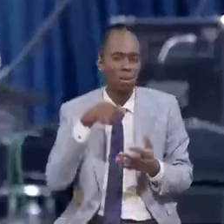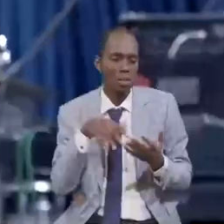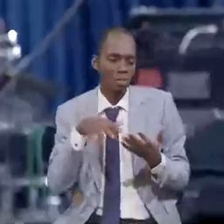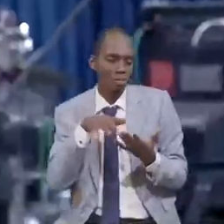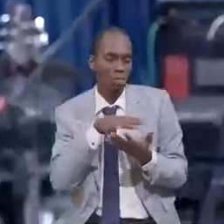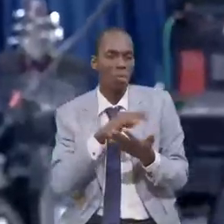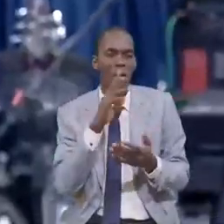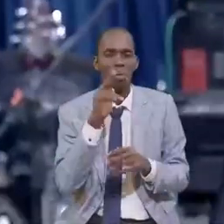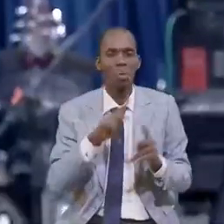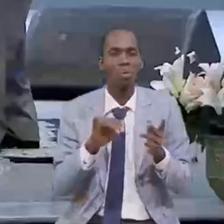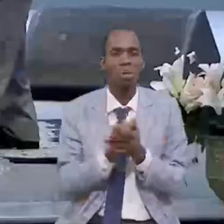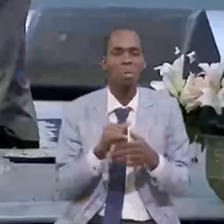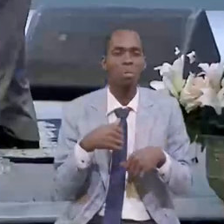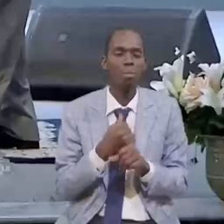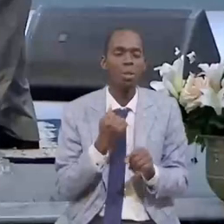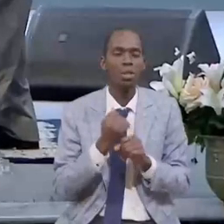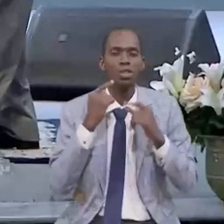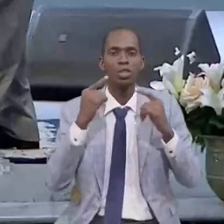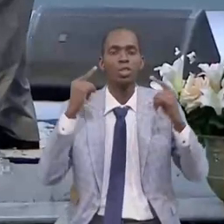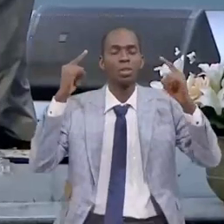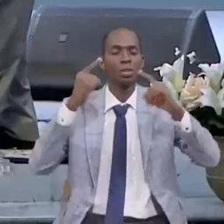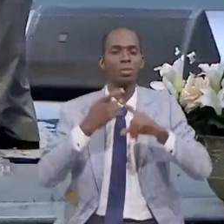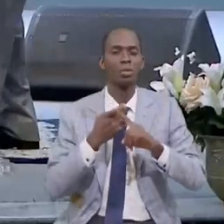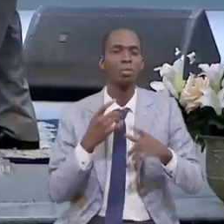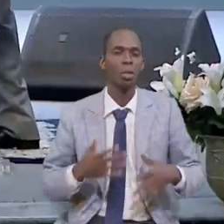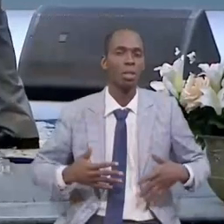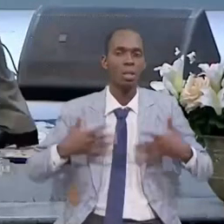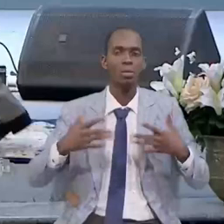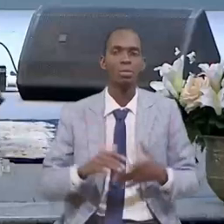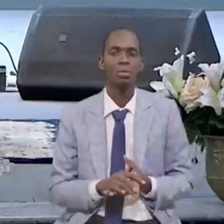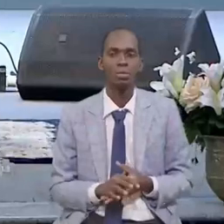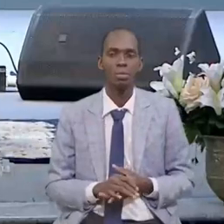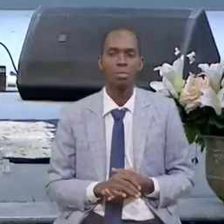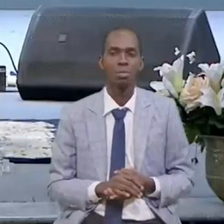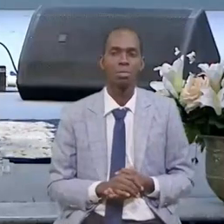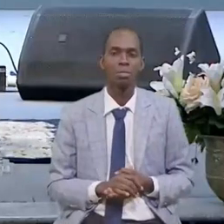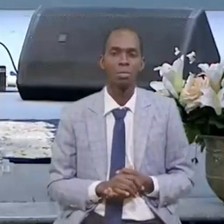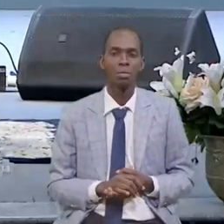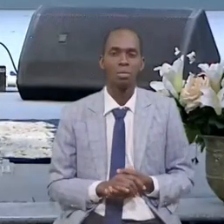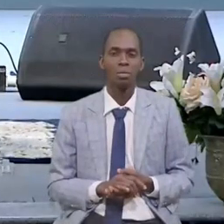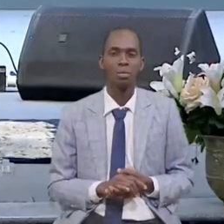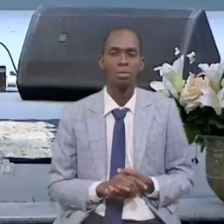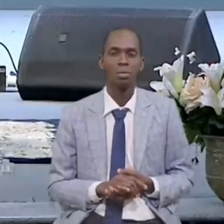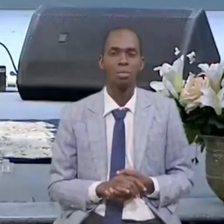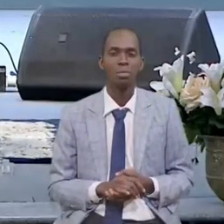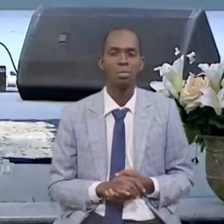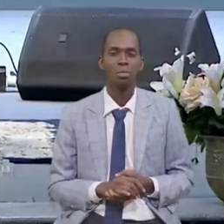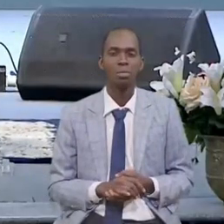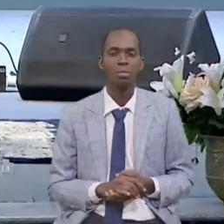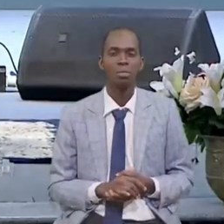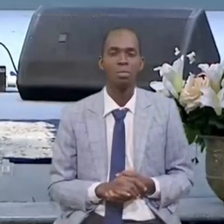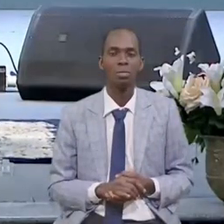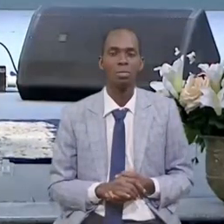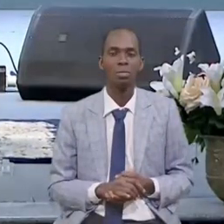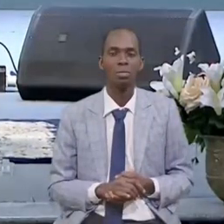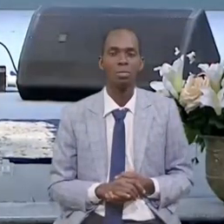Ceux-là qui dévancent les actions et qui vont dans l'avenir pour dire, mais ce que je vais dire dans le présent là, qu'est-ce que ça fera dans l'avenir? Ce sont ceux-là qui réussissent dans la